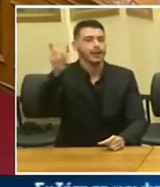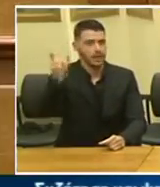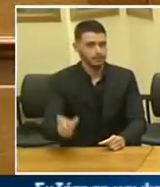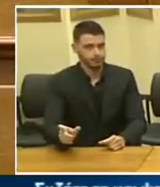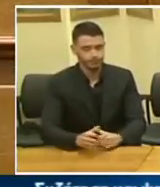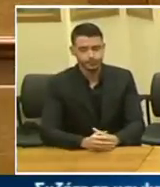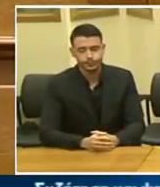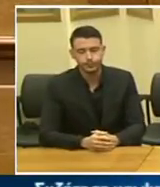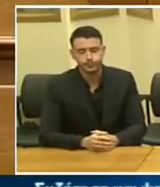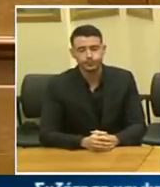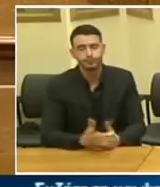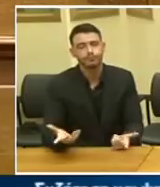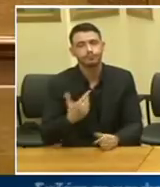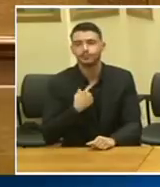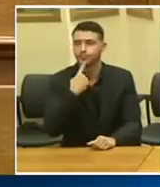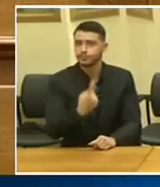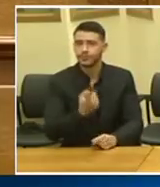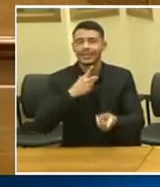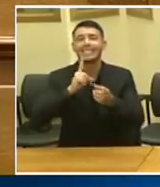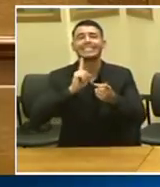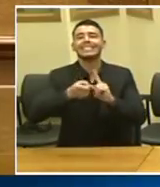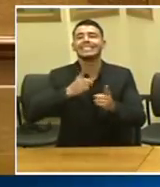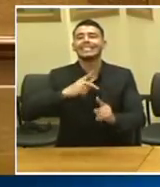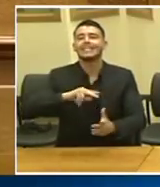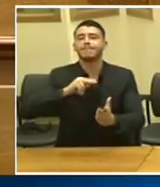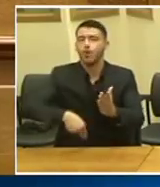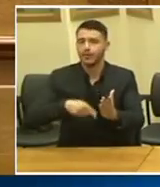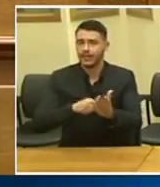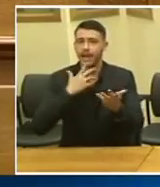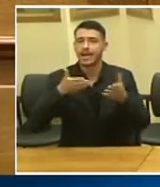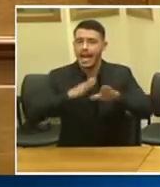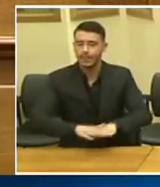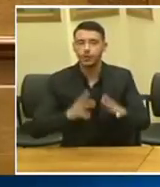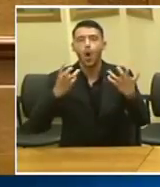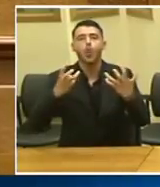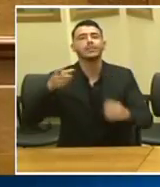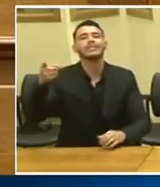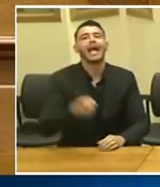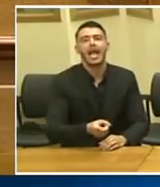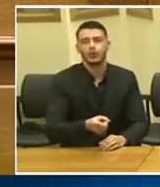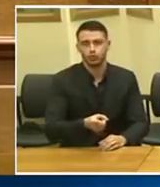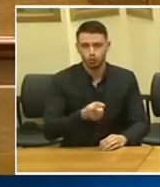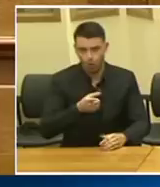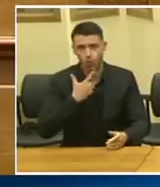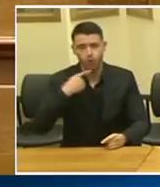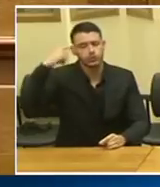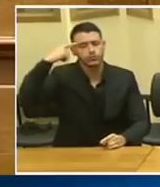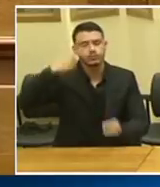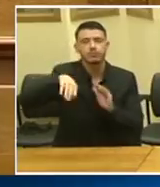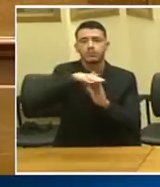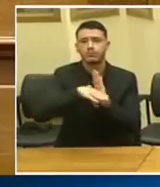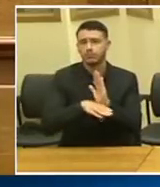ότι η συμφωνία καλύπτει το 80% των ελληνικών θέσεων. Κορυφαία στελέχη και του ποταμιού. Ένα λεπτό, κύριε